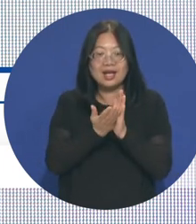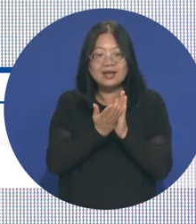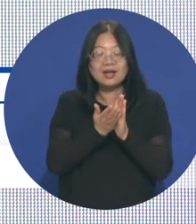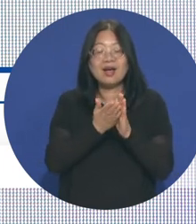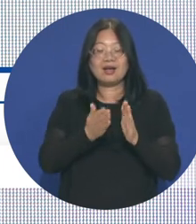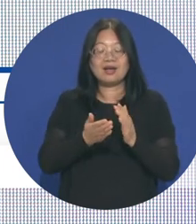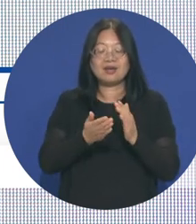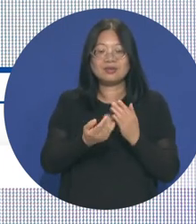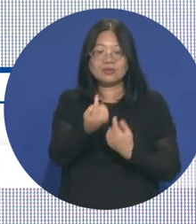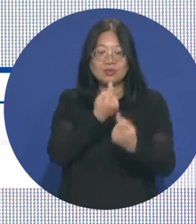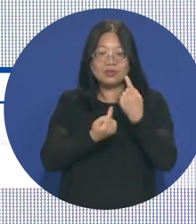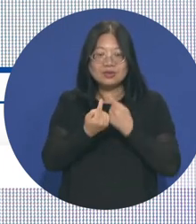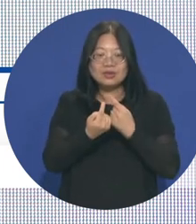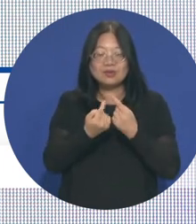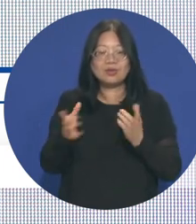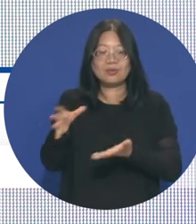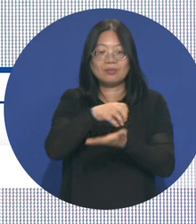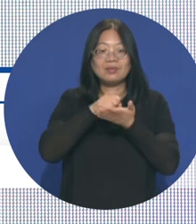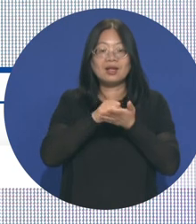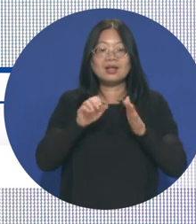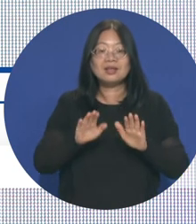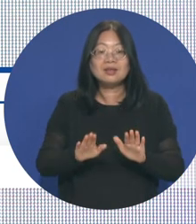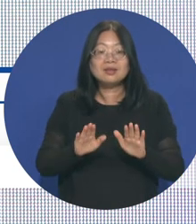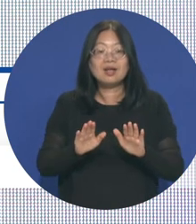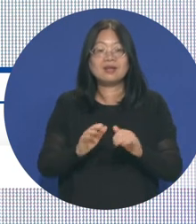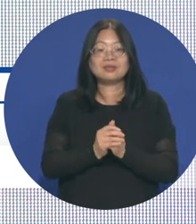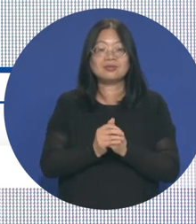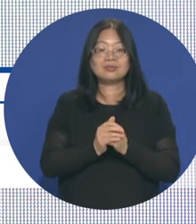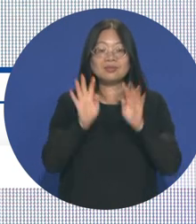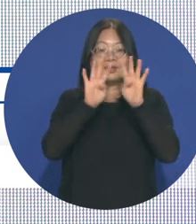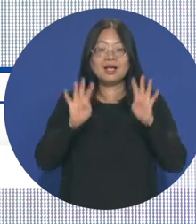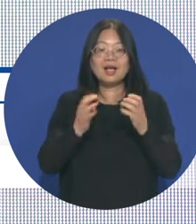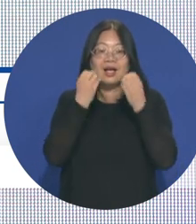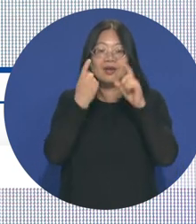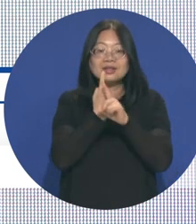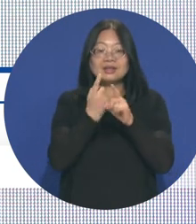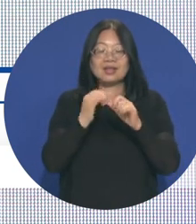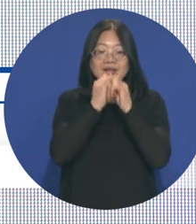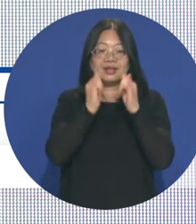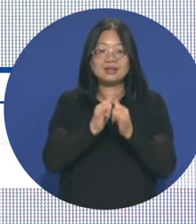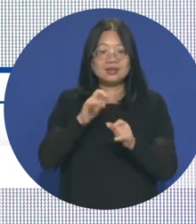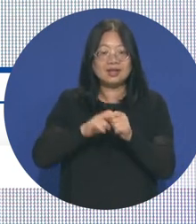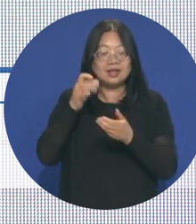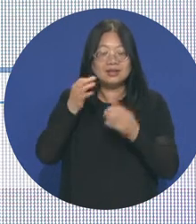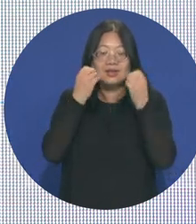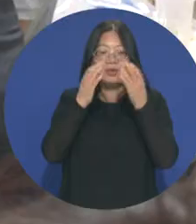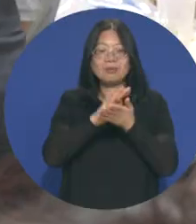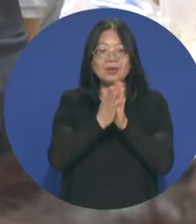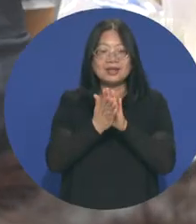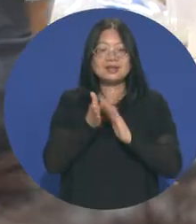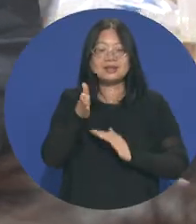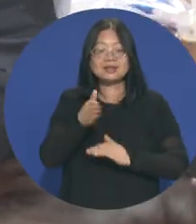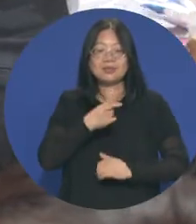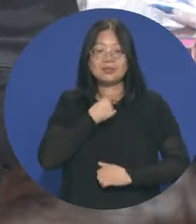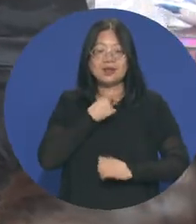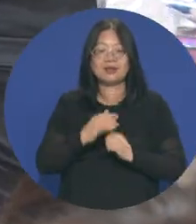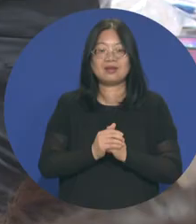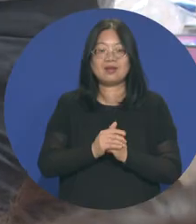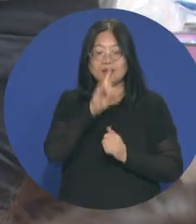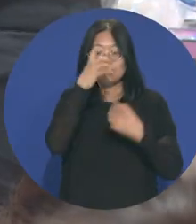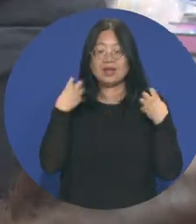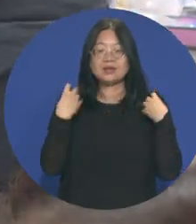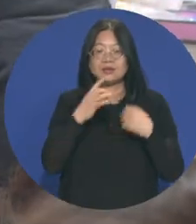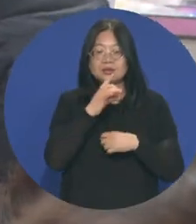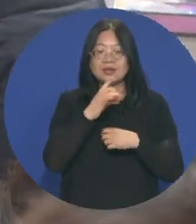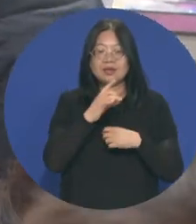반영했습니다. 이번 박람회가 혁신과 사회적 가치의 새로운 전환점이 되기를 기대하며 중앙정부가